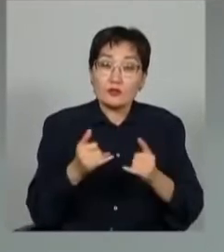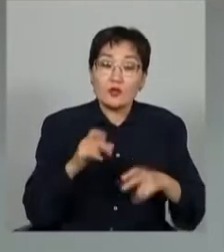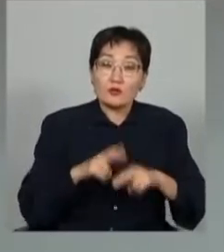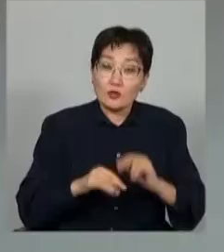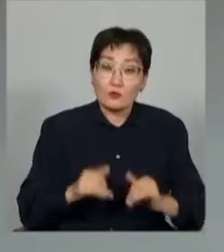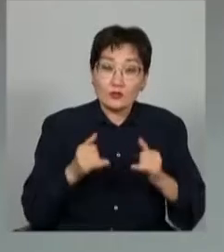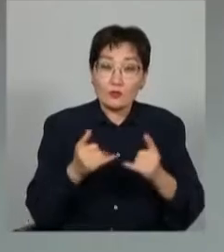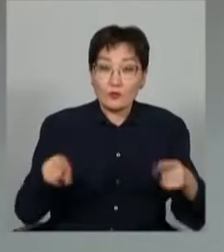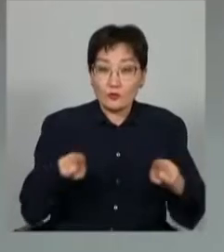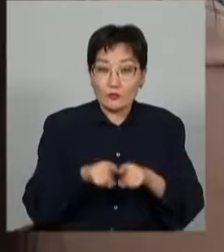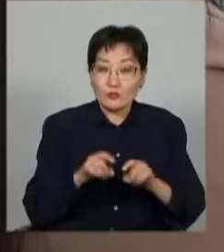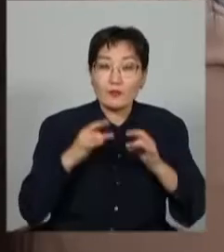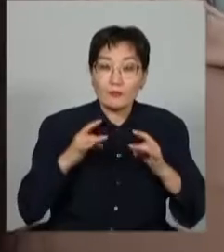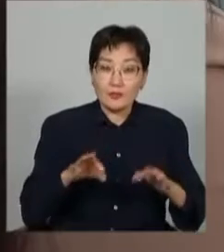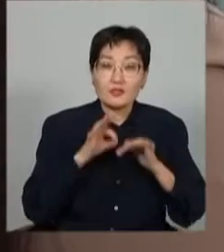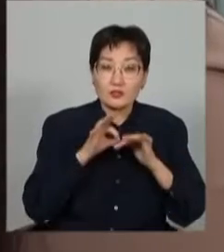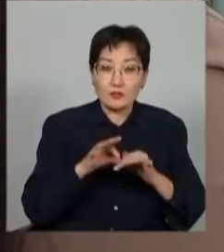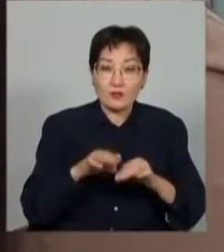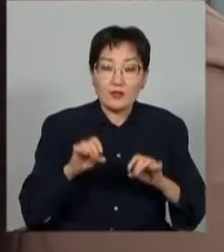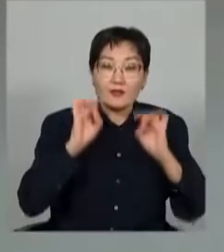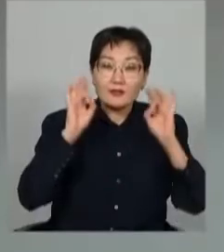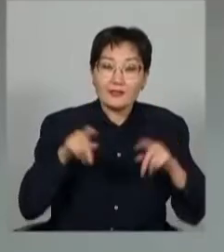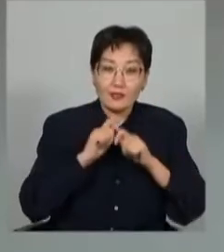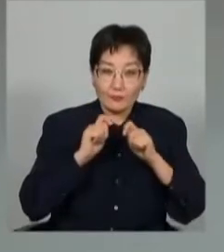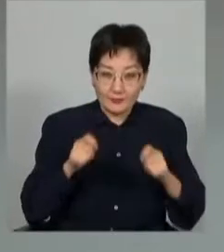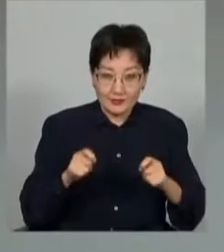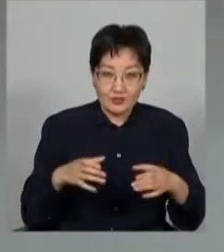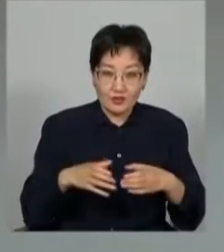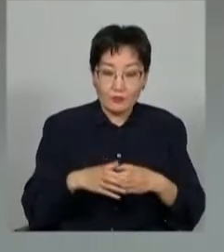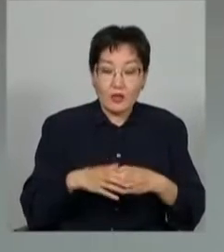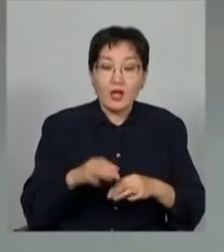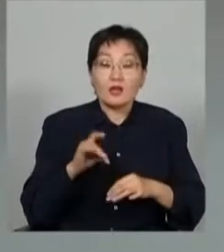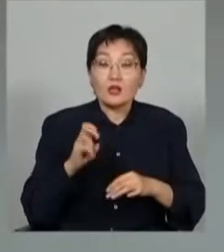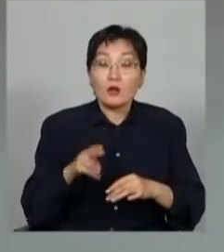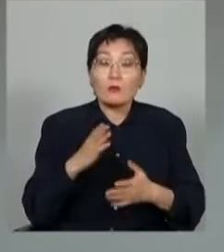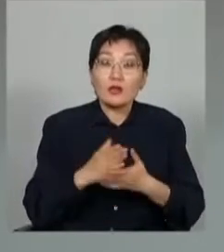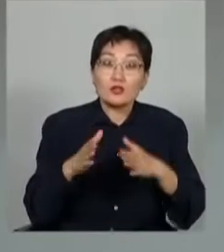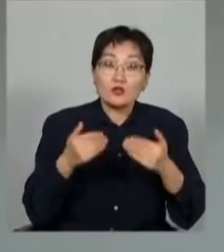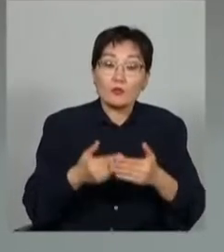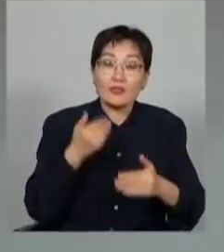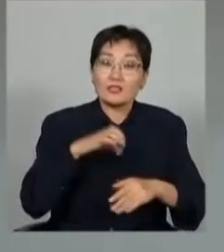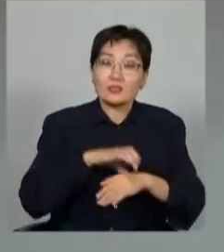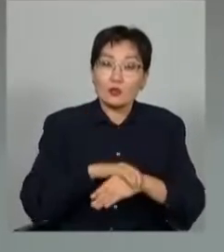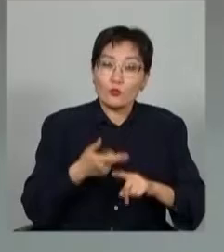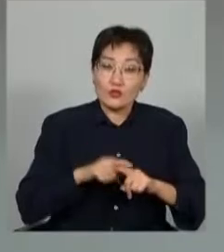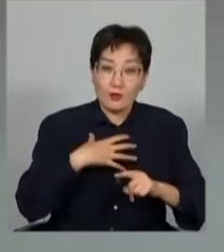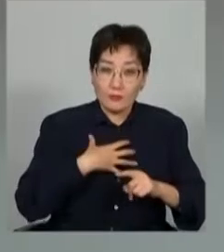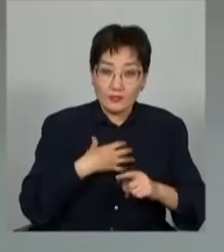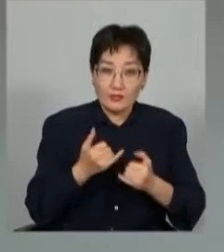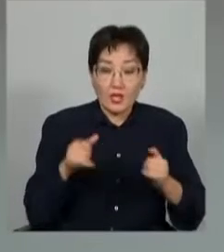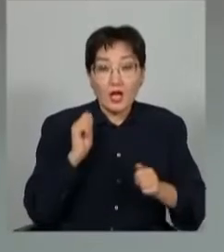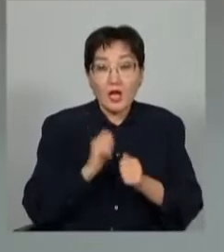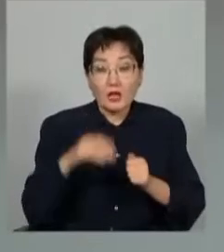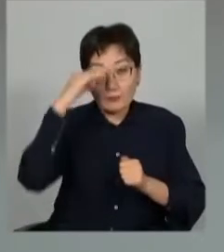көңілін көтеру үшін осындай кештер ұйымдастырып, тосын сыйлар жасаймыз. Жалпы балаларда қатерлі ісіктің бар жоғын ерте анықтау өте маңызды. Ол үшін